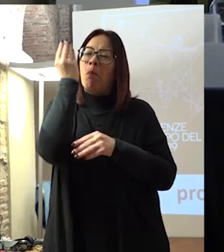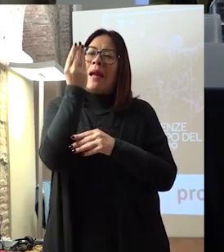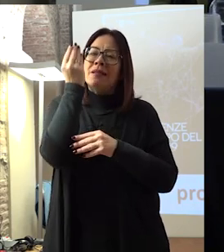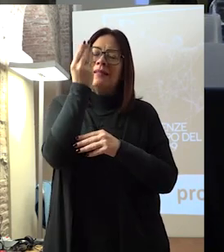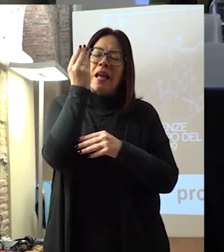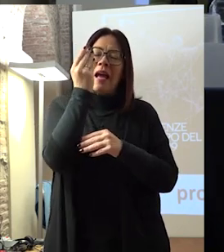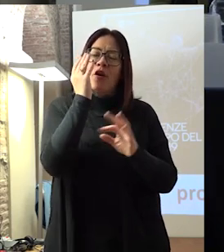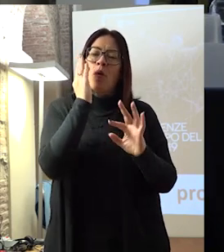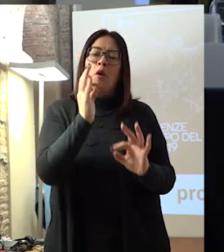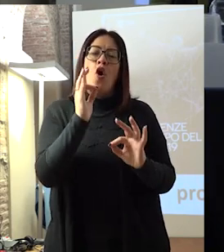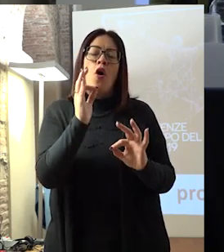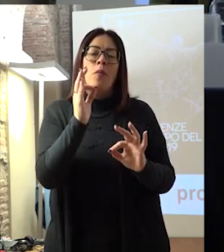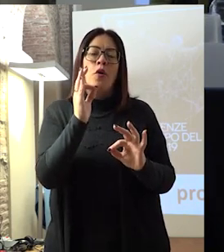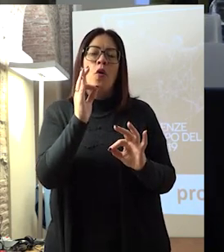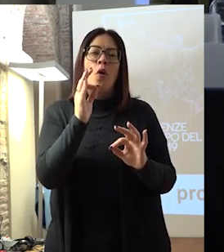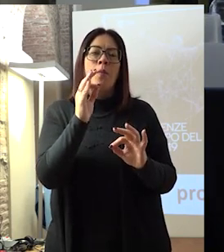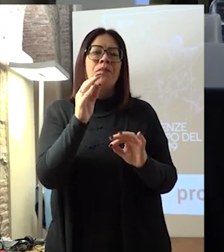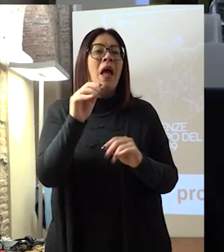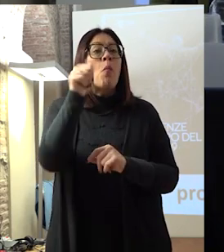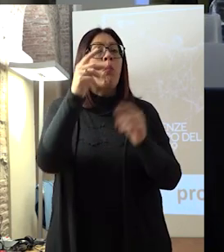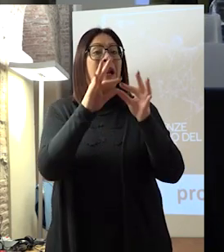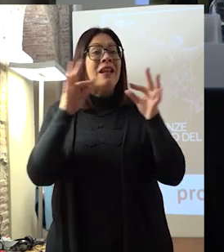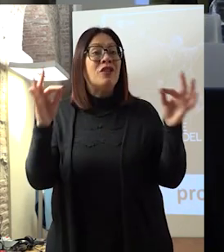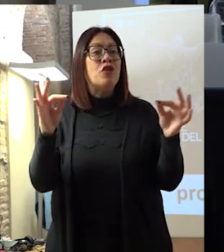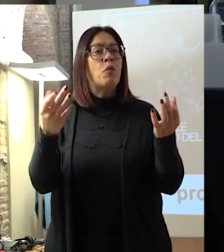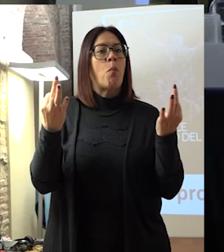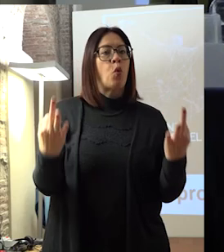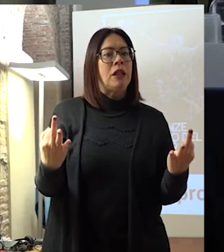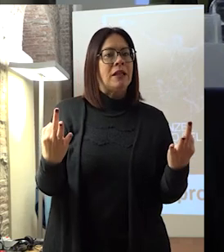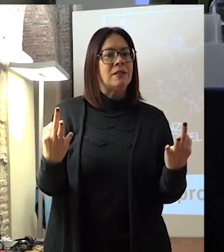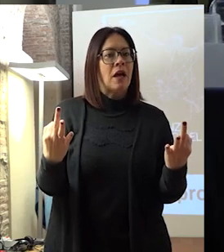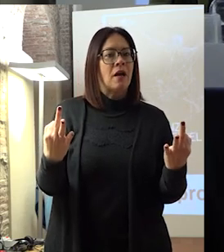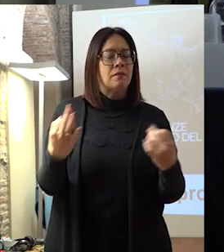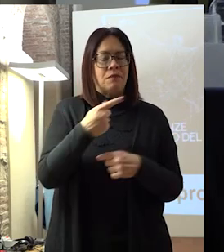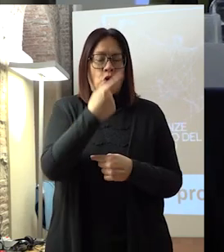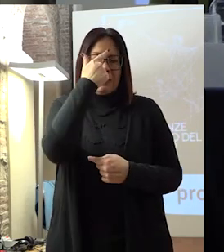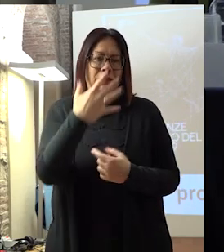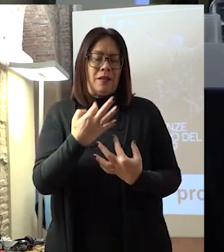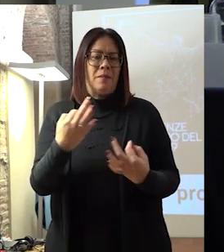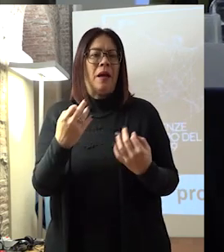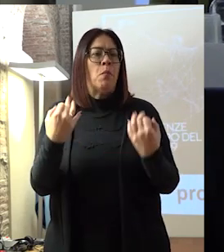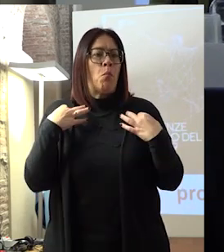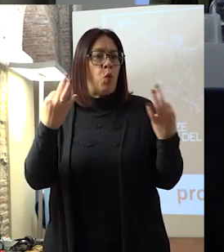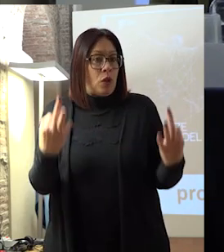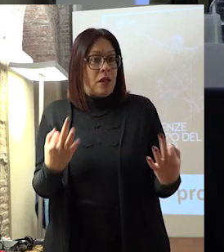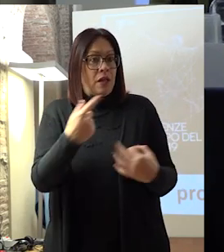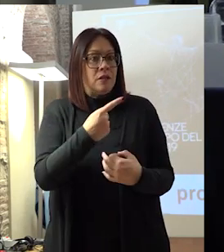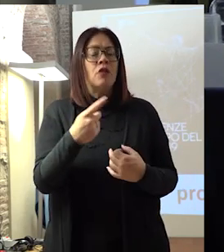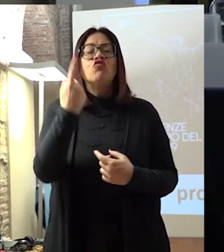riguarda un principio buddista. Molti di voi sanno che io sono buddista e c'è un principio nel buddismo